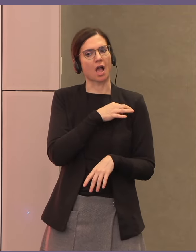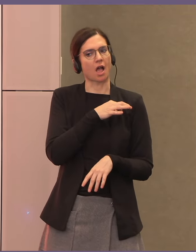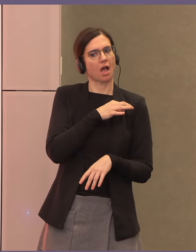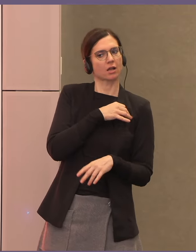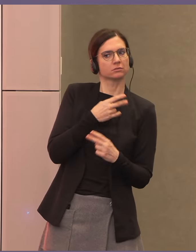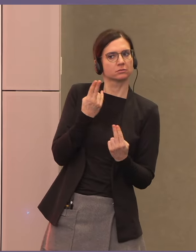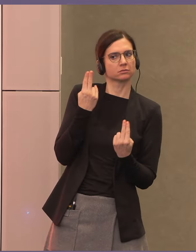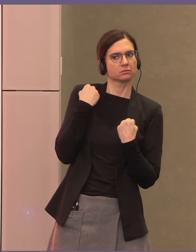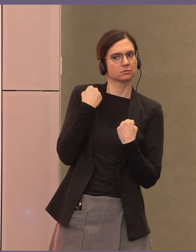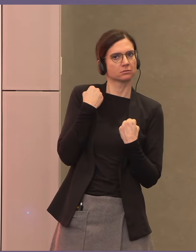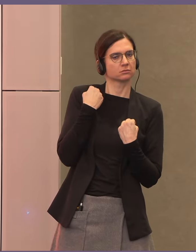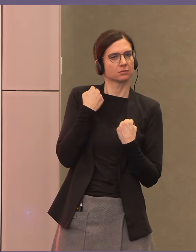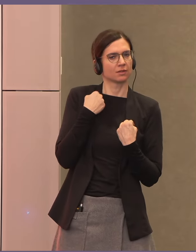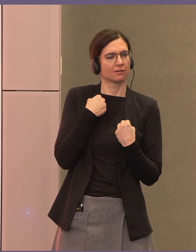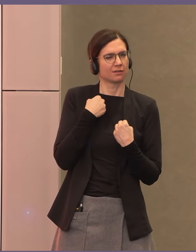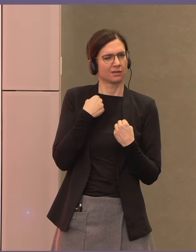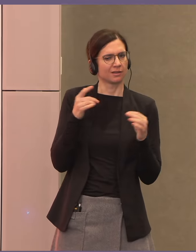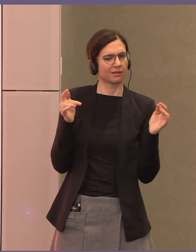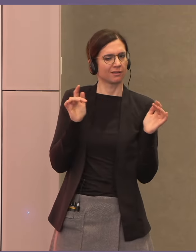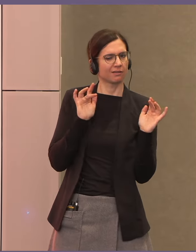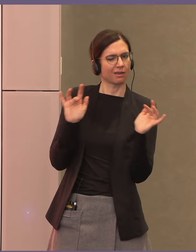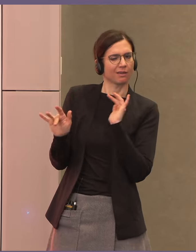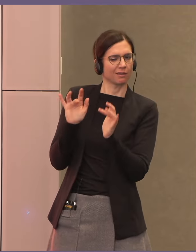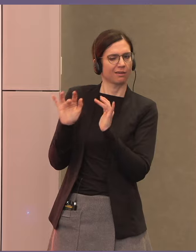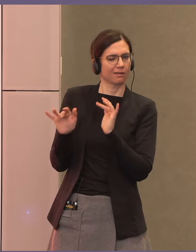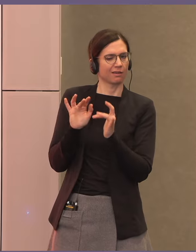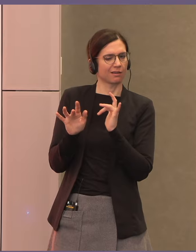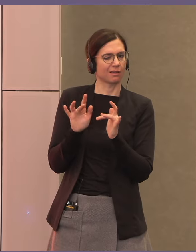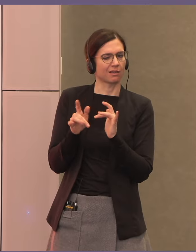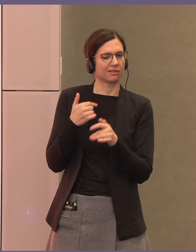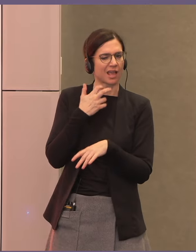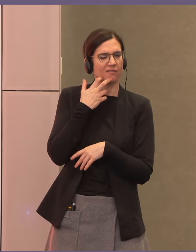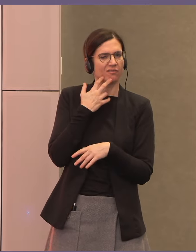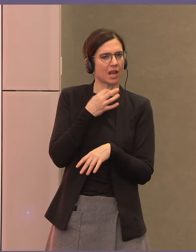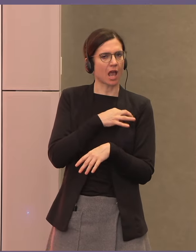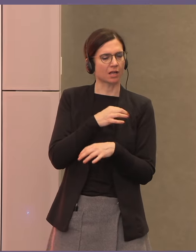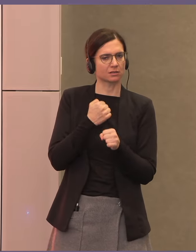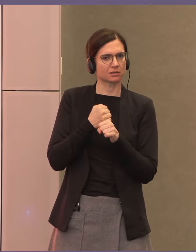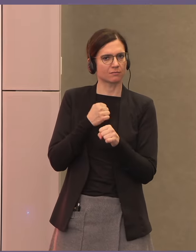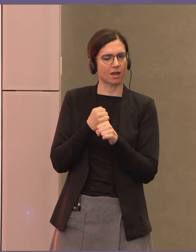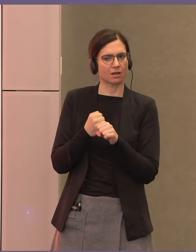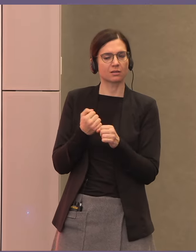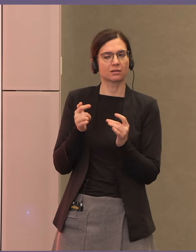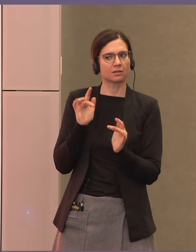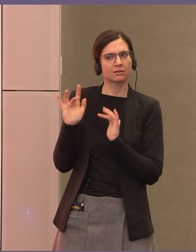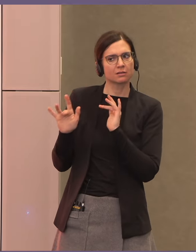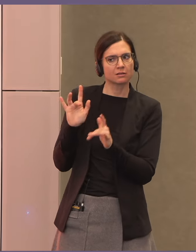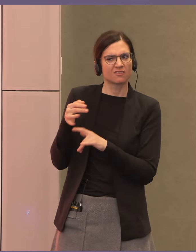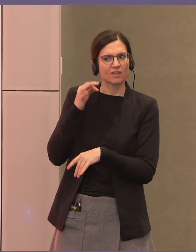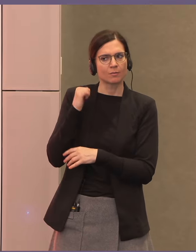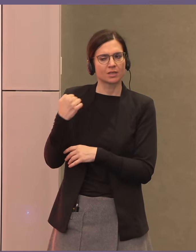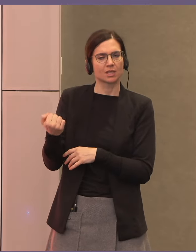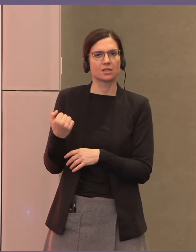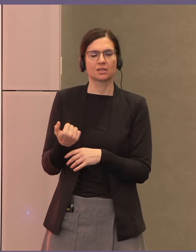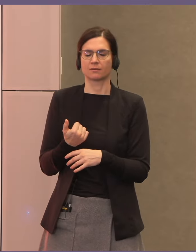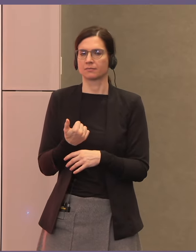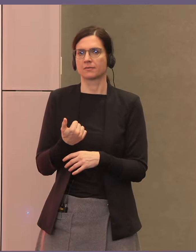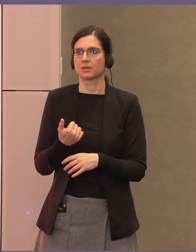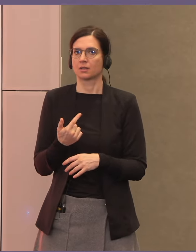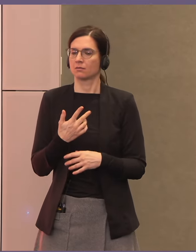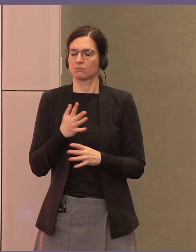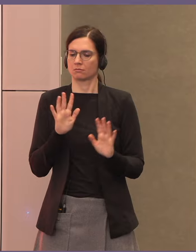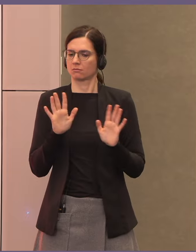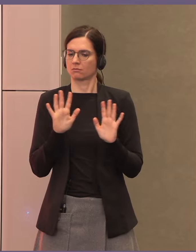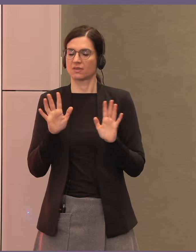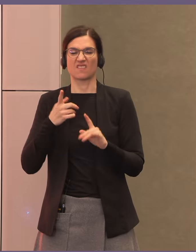den eben die Gegner der Feministinnen letztlich sind wahrnehmen und sagen so